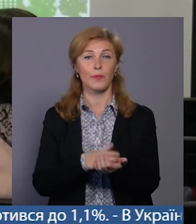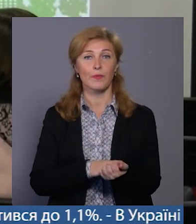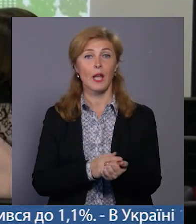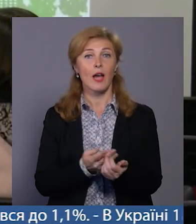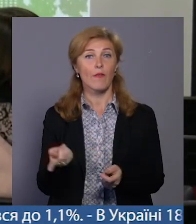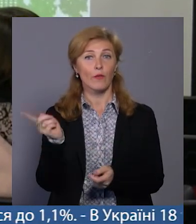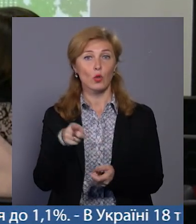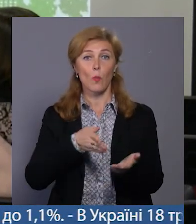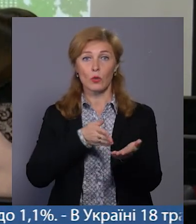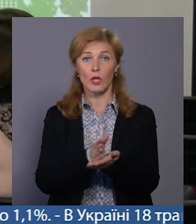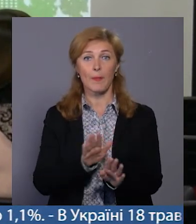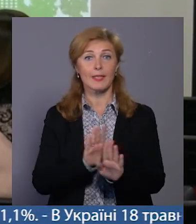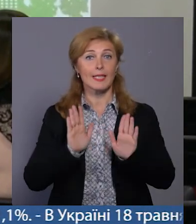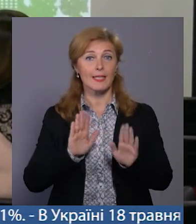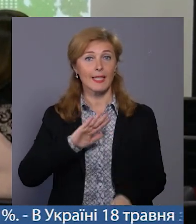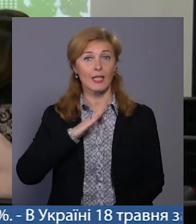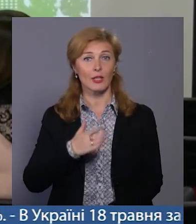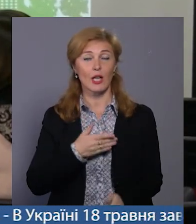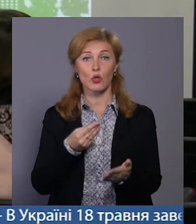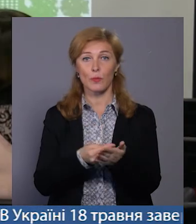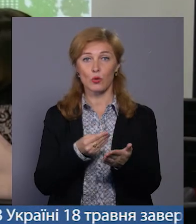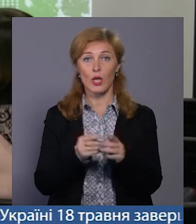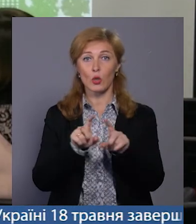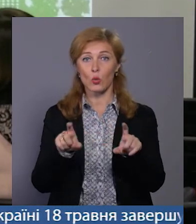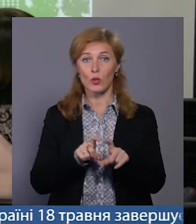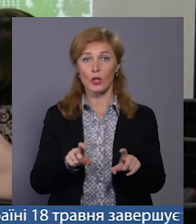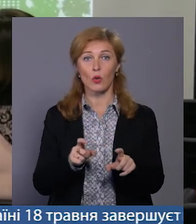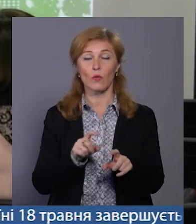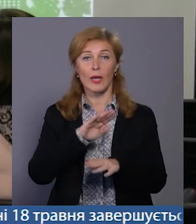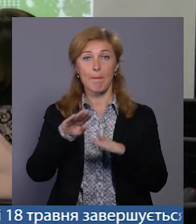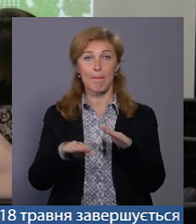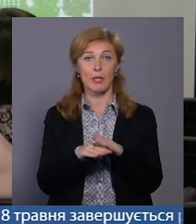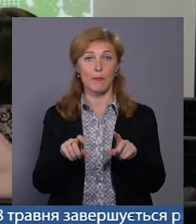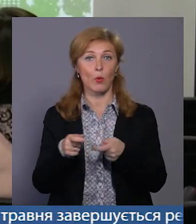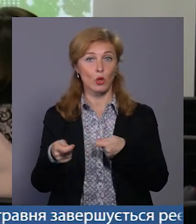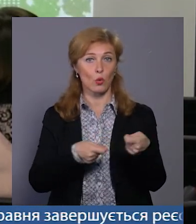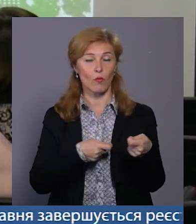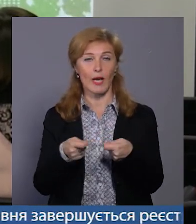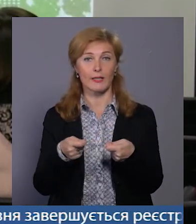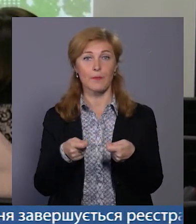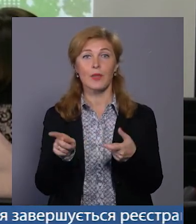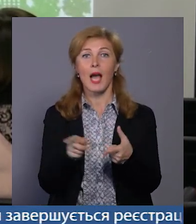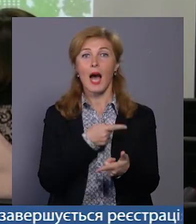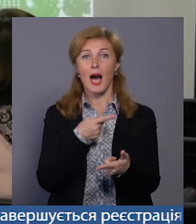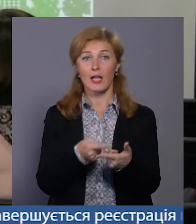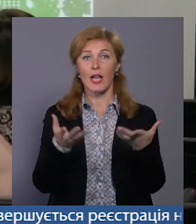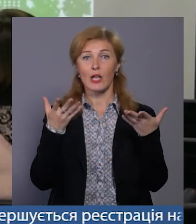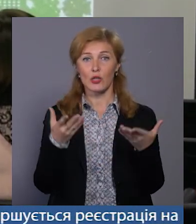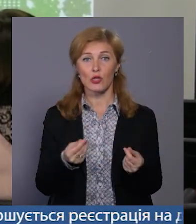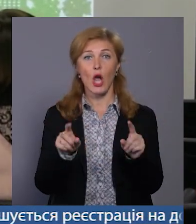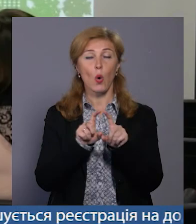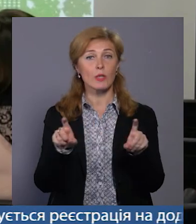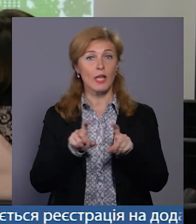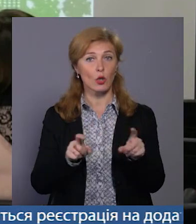що не тільки наші бюджетні установи входять під підпорядкування системи енергетичного менеджменту, але й ще й